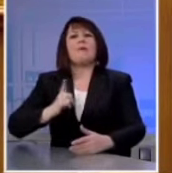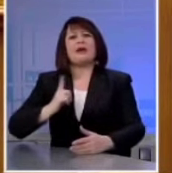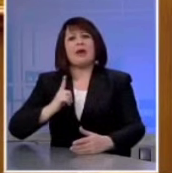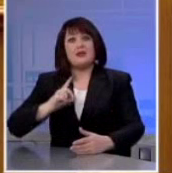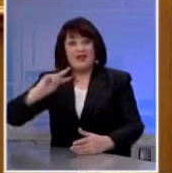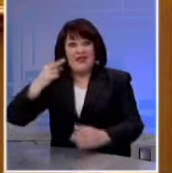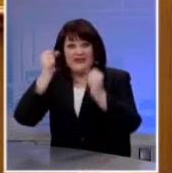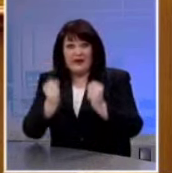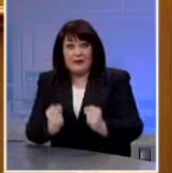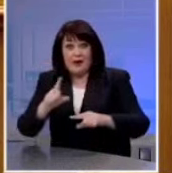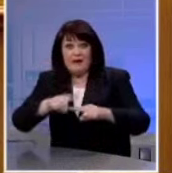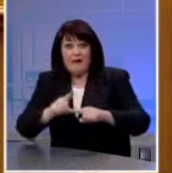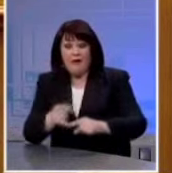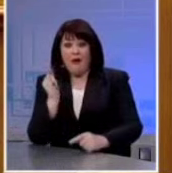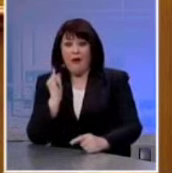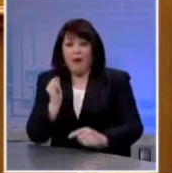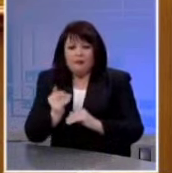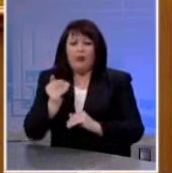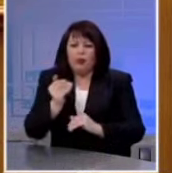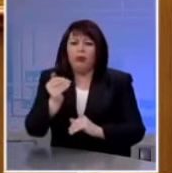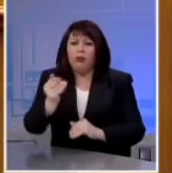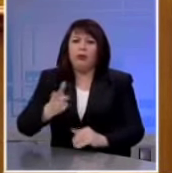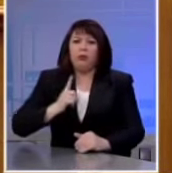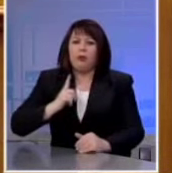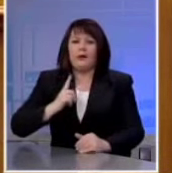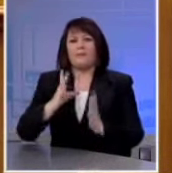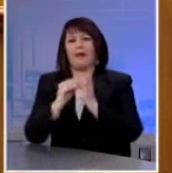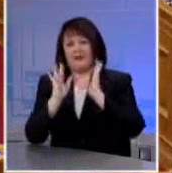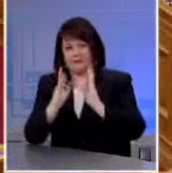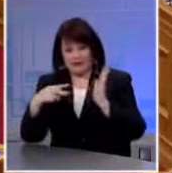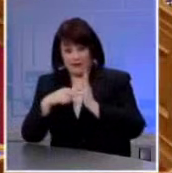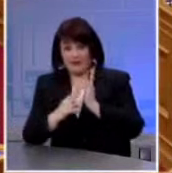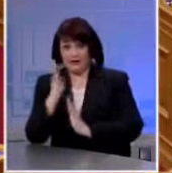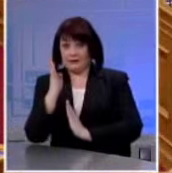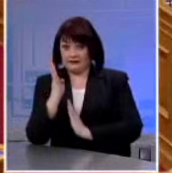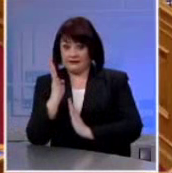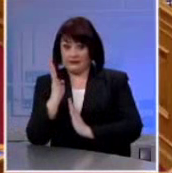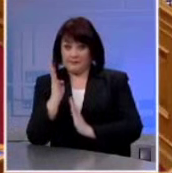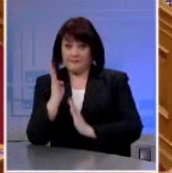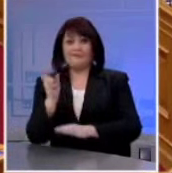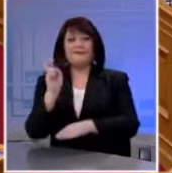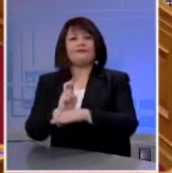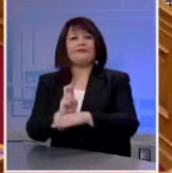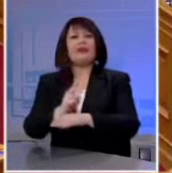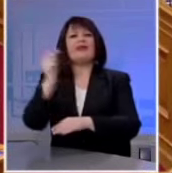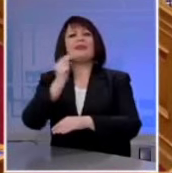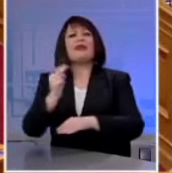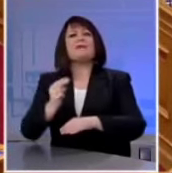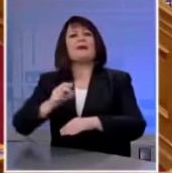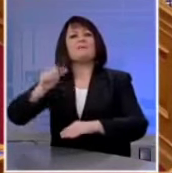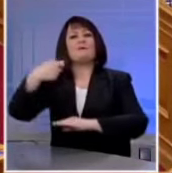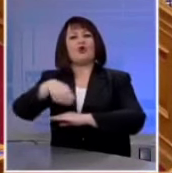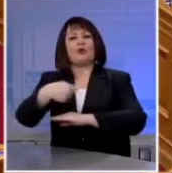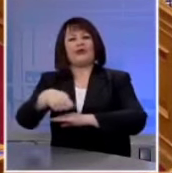επίπεδο. Ενδεικτικά αναφέρω ότι το 2014 οι εκκρεμείς υποθέσεις στα πρωτοδικεία